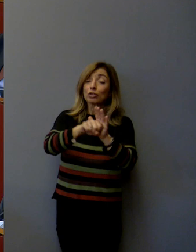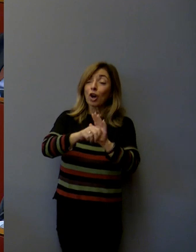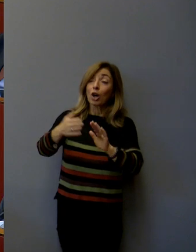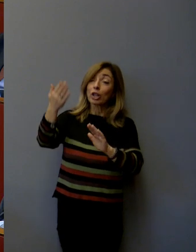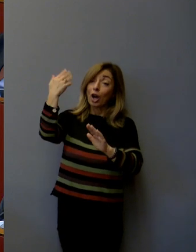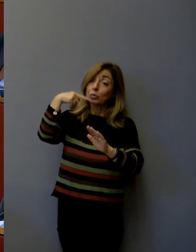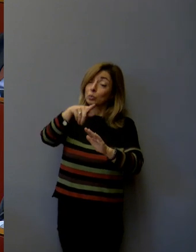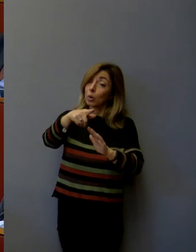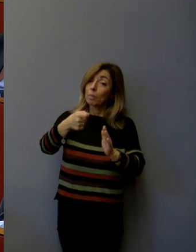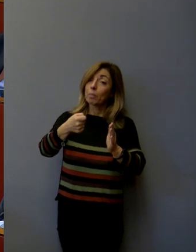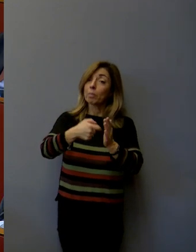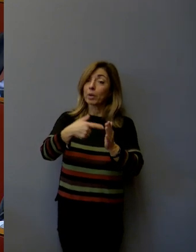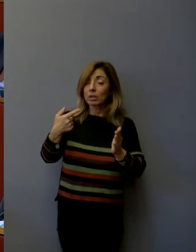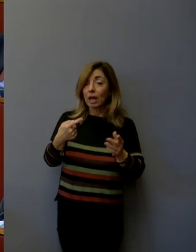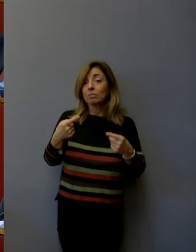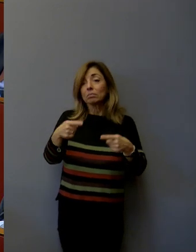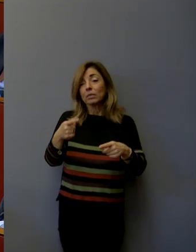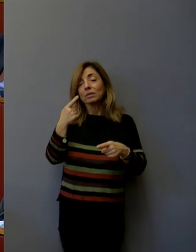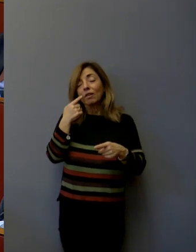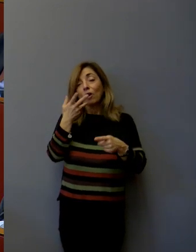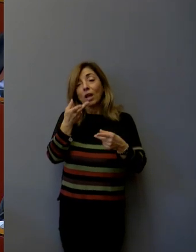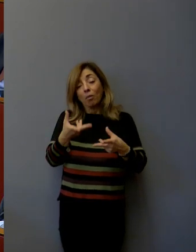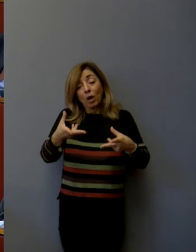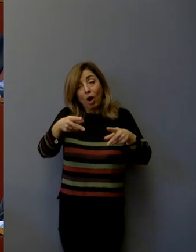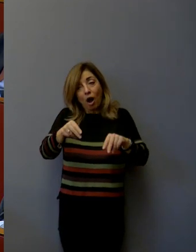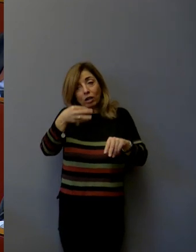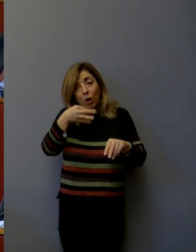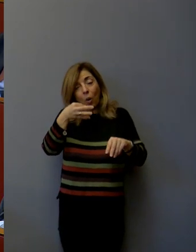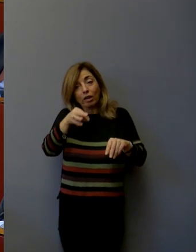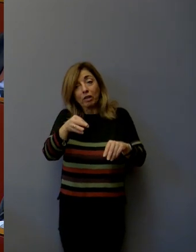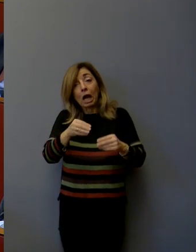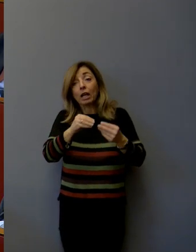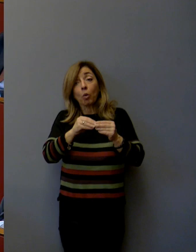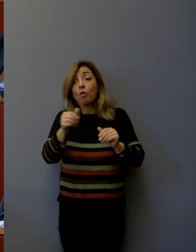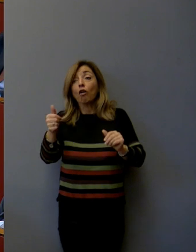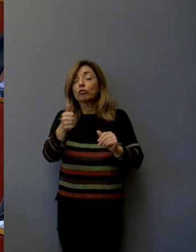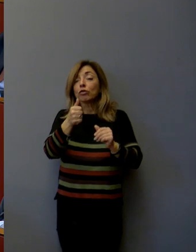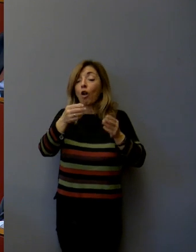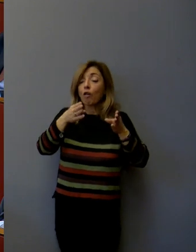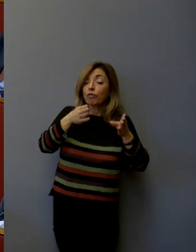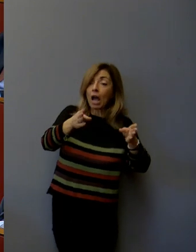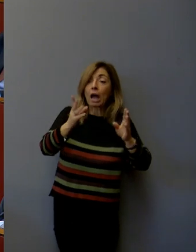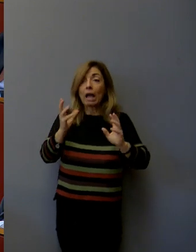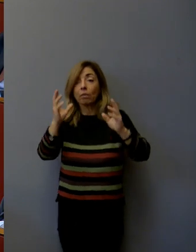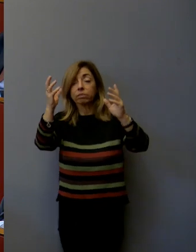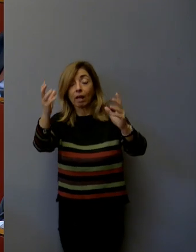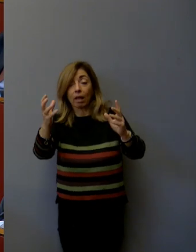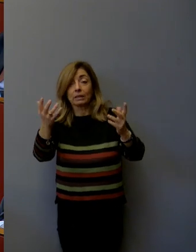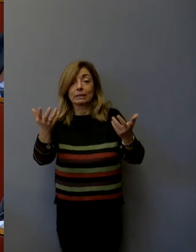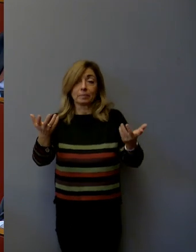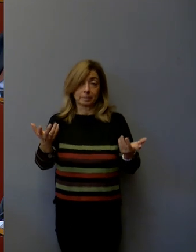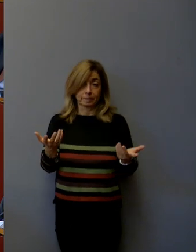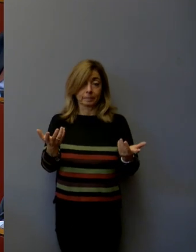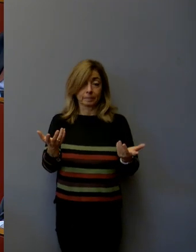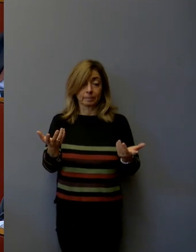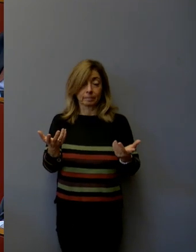perché se rigeneriamo non è che si rigenera solo mettendo viali controviali e come